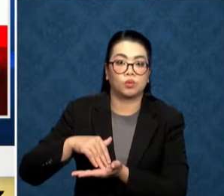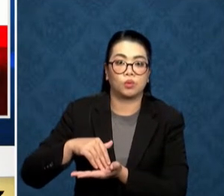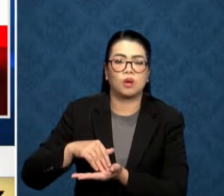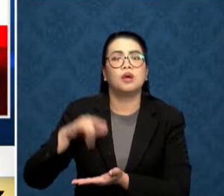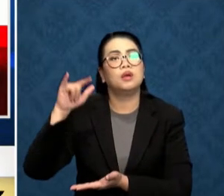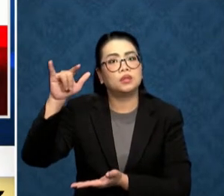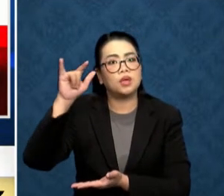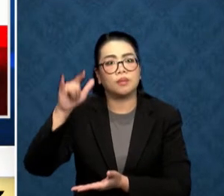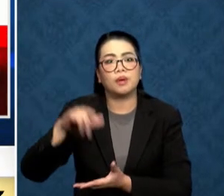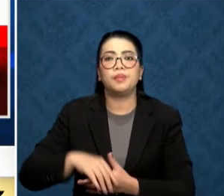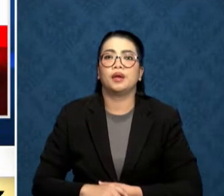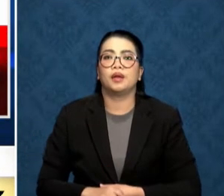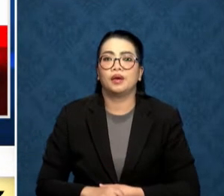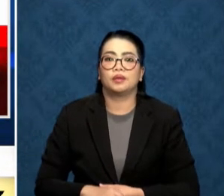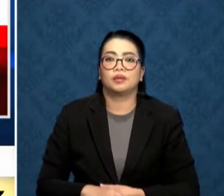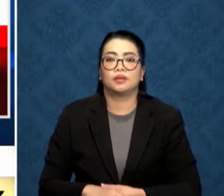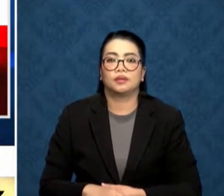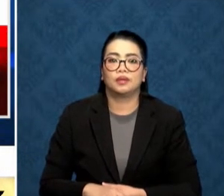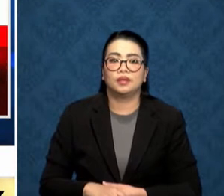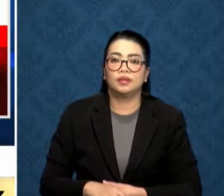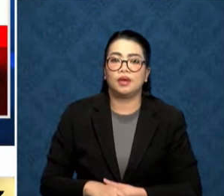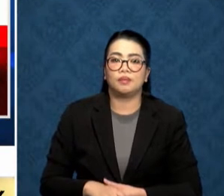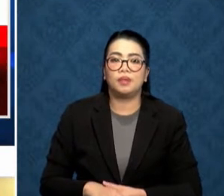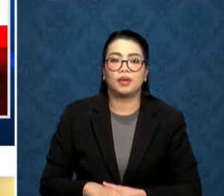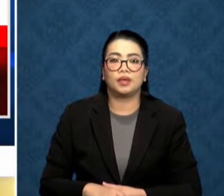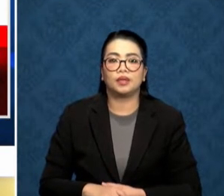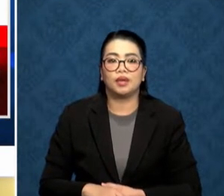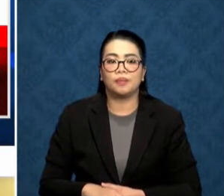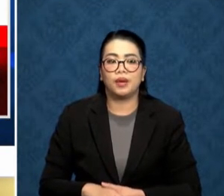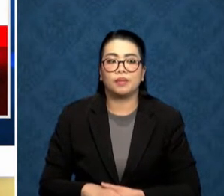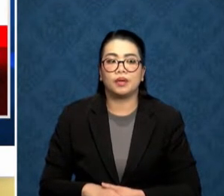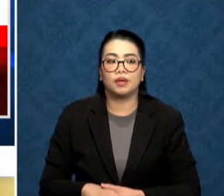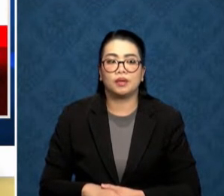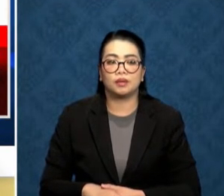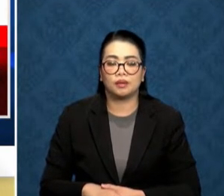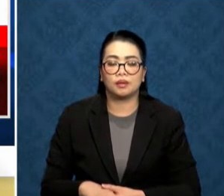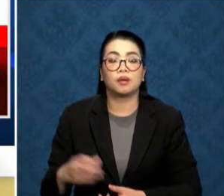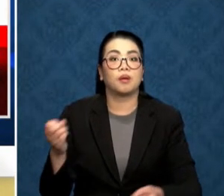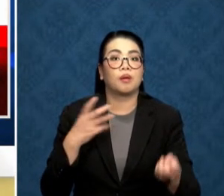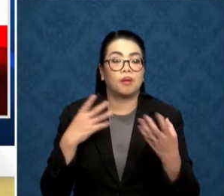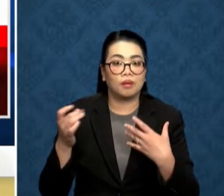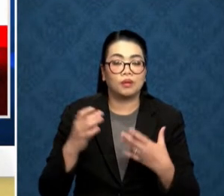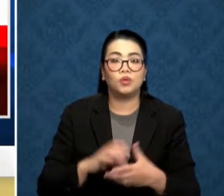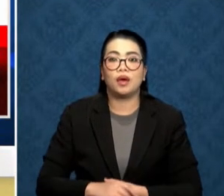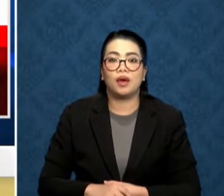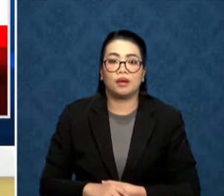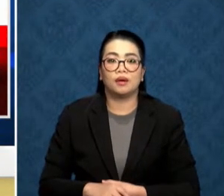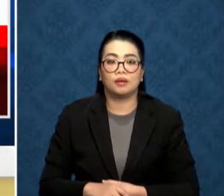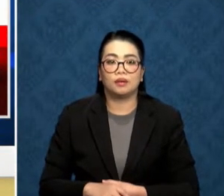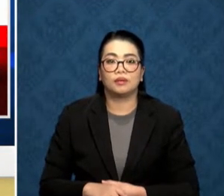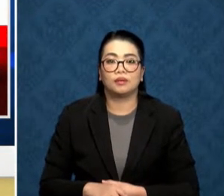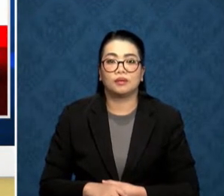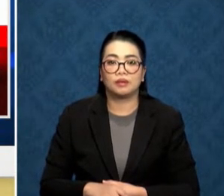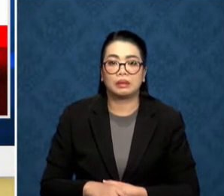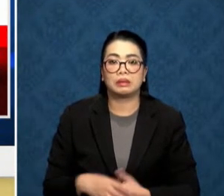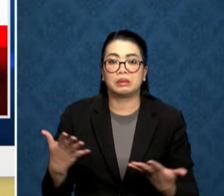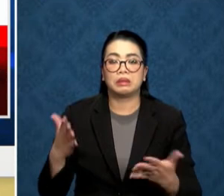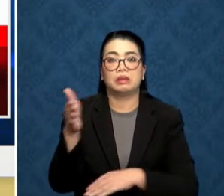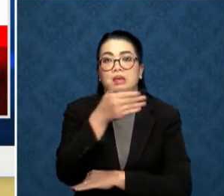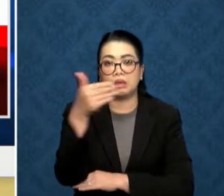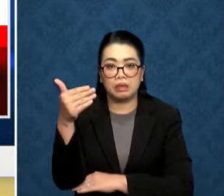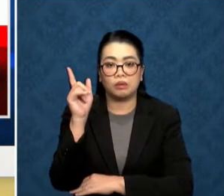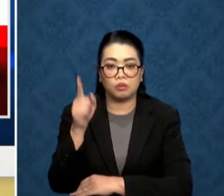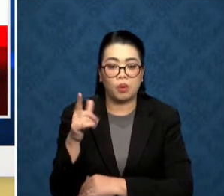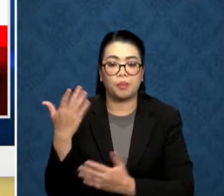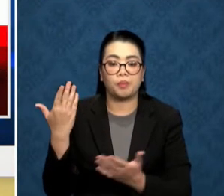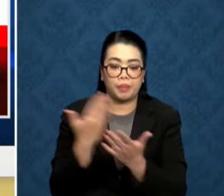นครับชนิทันนายกัมปรีเดินทางไปหหประเทศครัท่ไปตดต่อว่า นานาประเทศควรจะมาเปลยเครื่องท